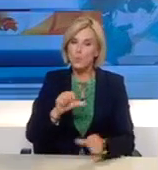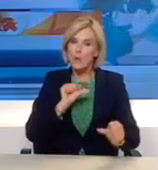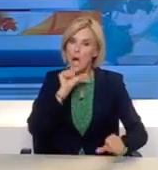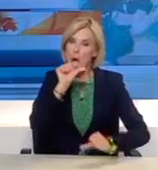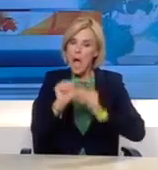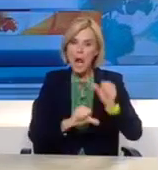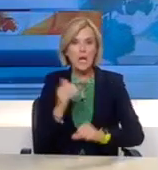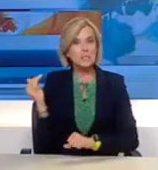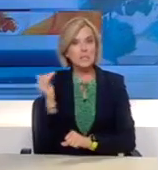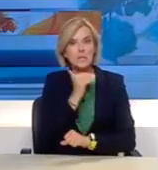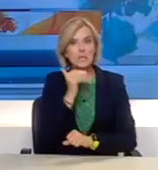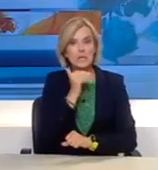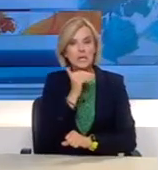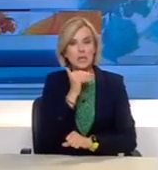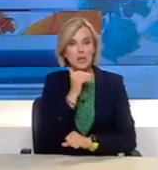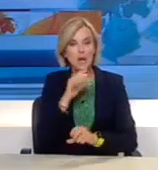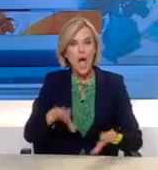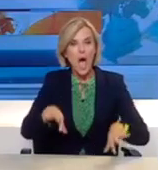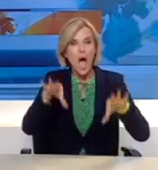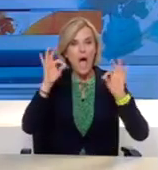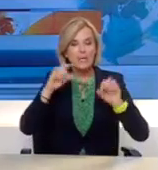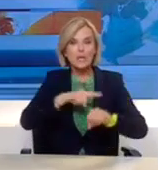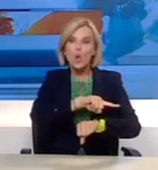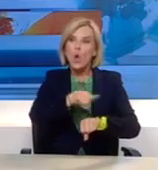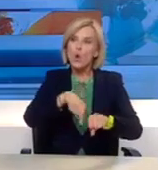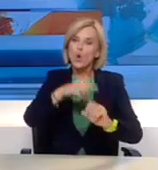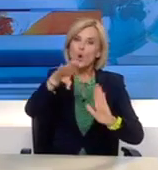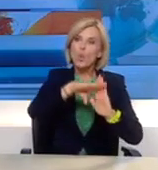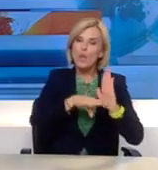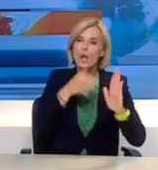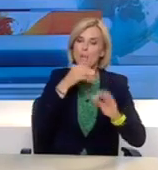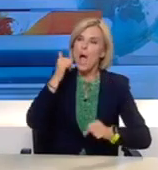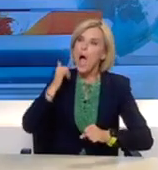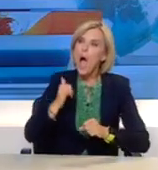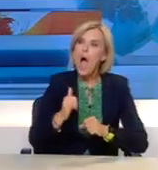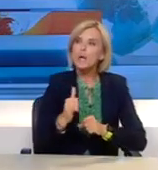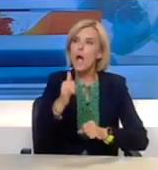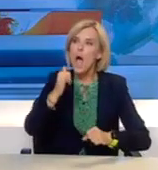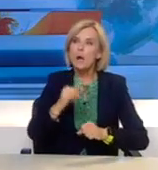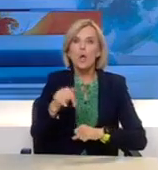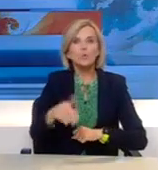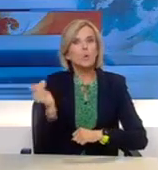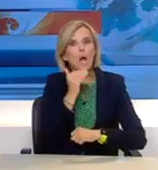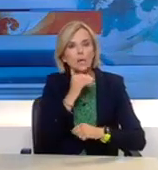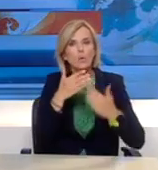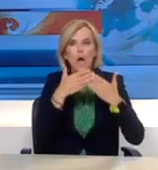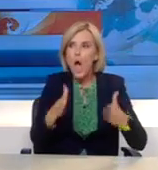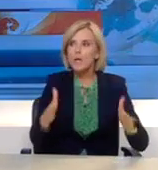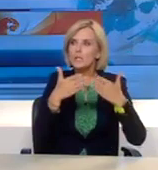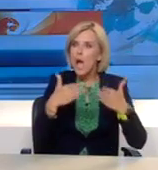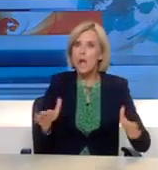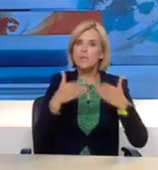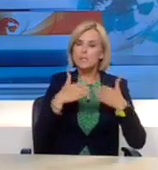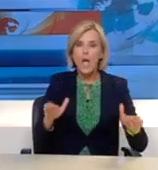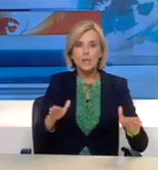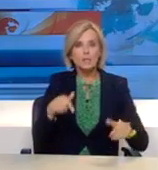τόσο σύντομα όλο το αρχικό χρονοδιάγραμμα για την άρση των περιοριστικών μέτρων? Θεωρείτε ότι είναι επαρκές το χρονικό διάστημα για να αξιολογήσετε